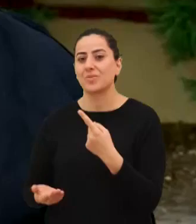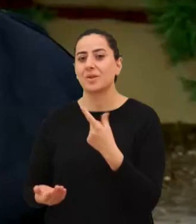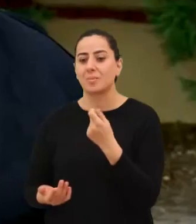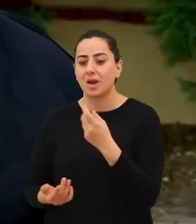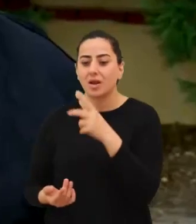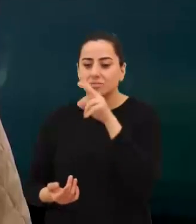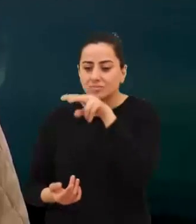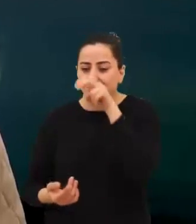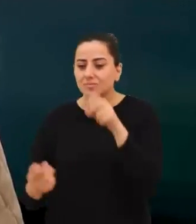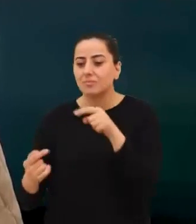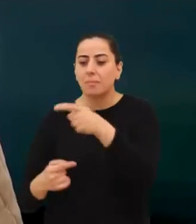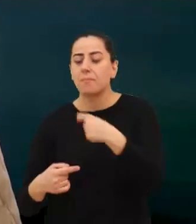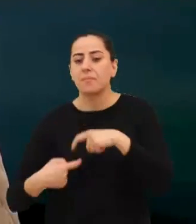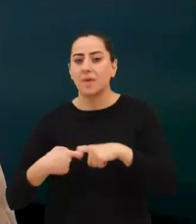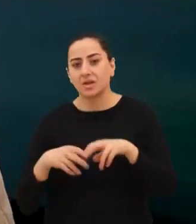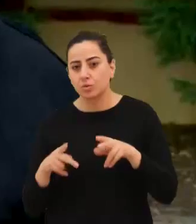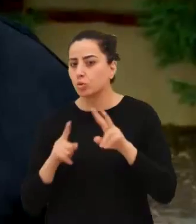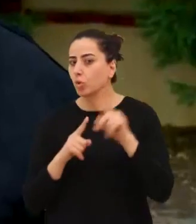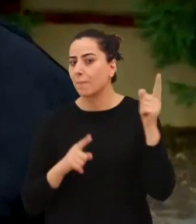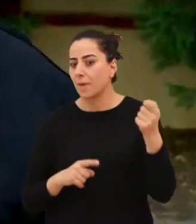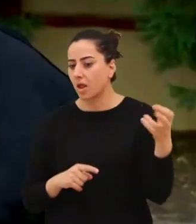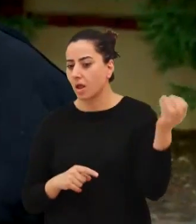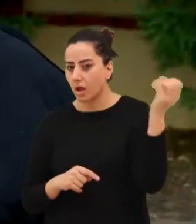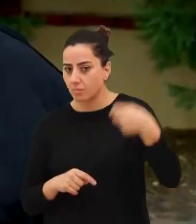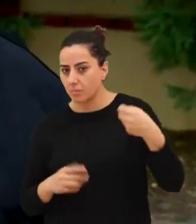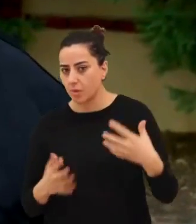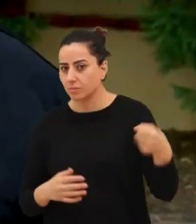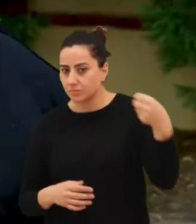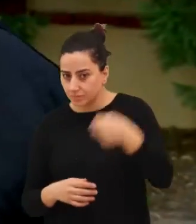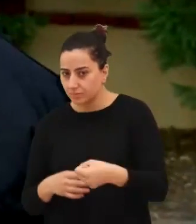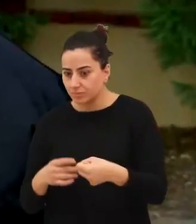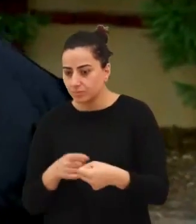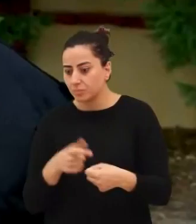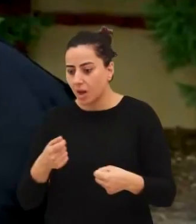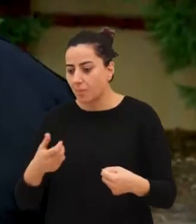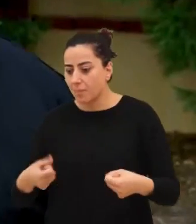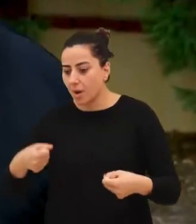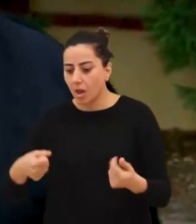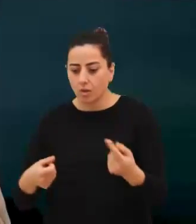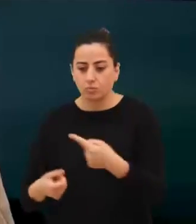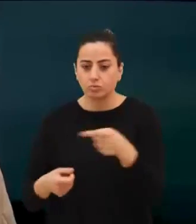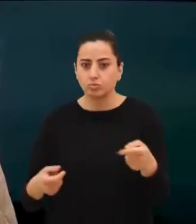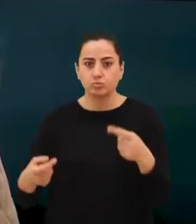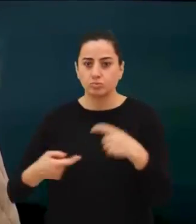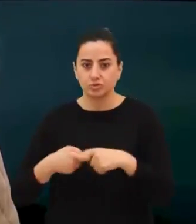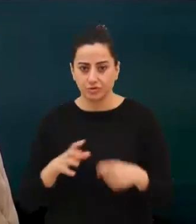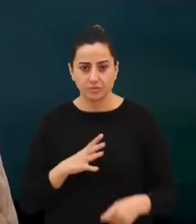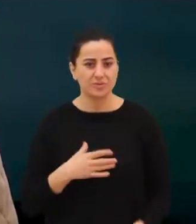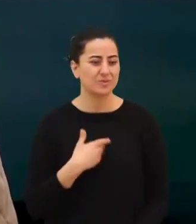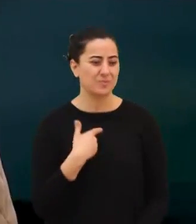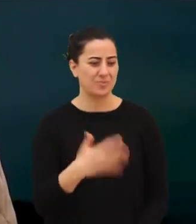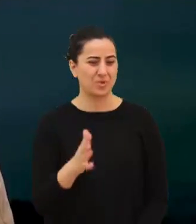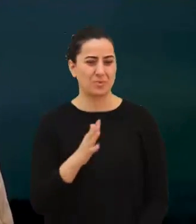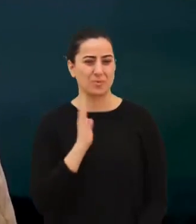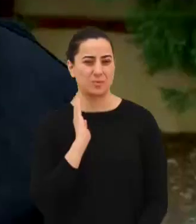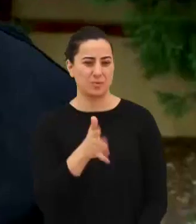parayı çeker ya. Konuda Nurhan'ın getirdiği para dolu çanta ya. Bakalım para parayı çekecek mi, onu göreceğiz diyorum. Tamam Şükrü, tamam